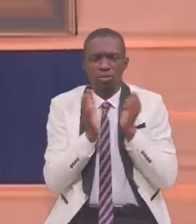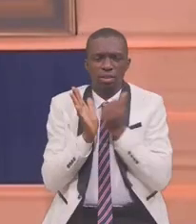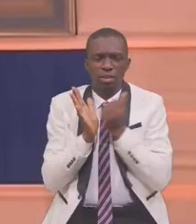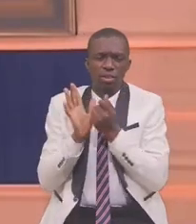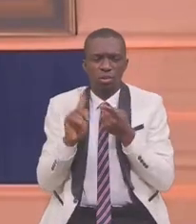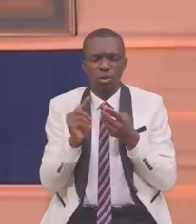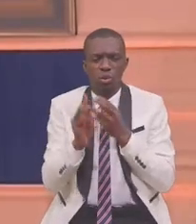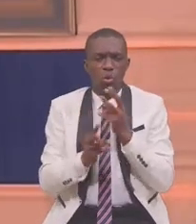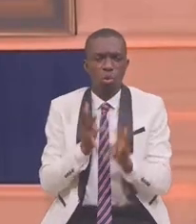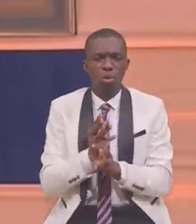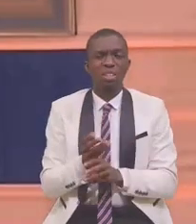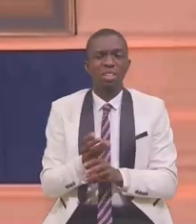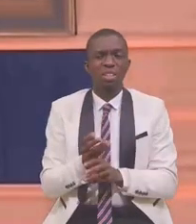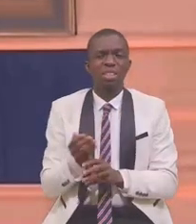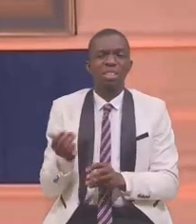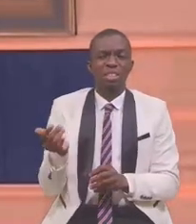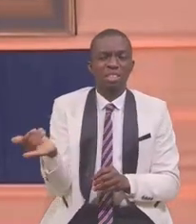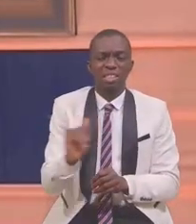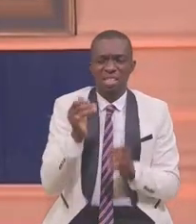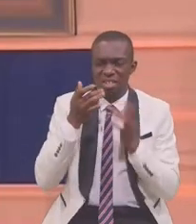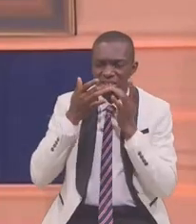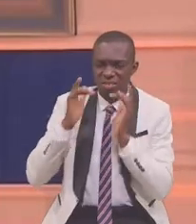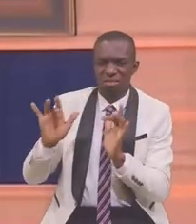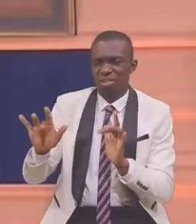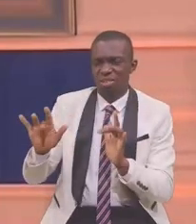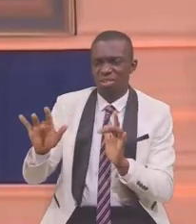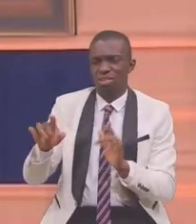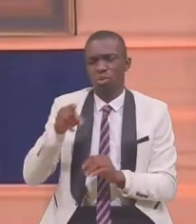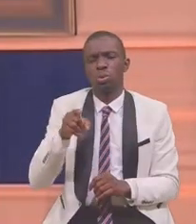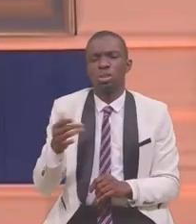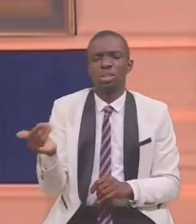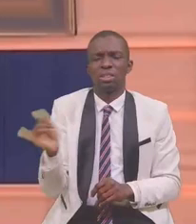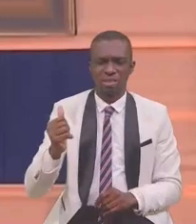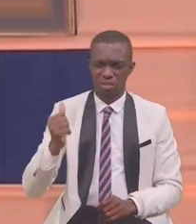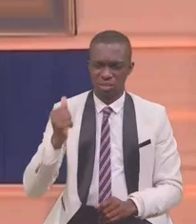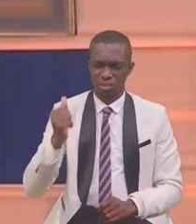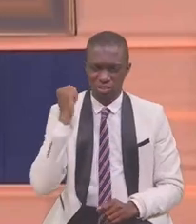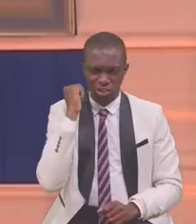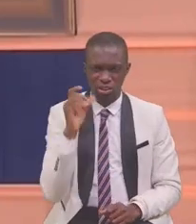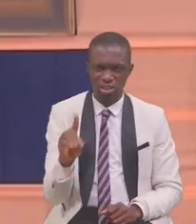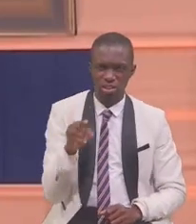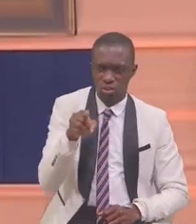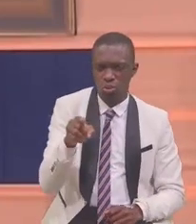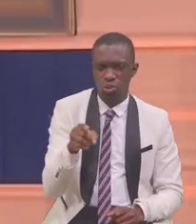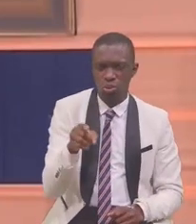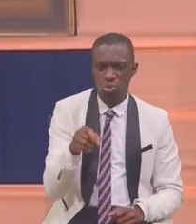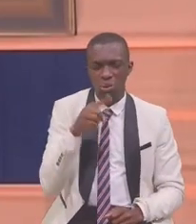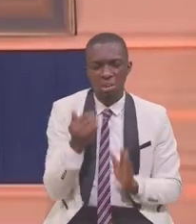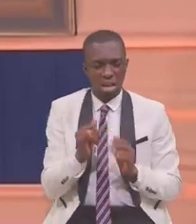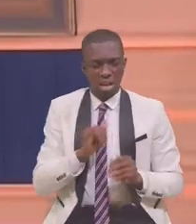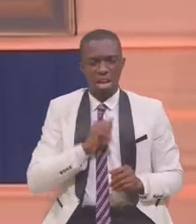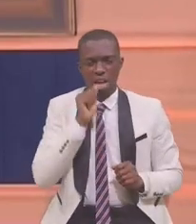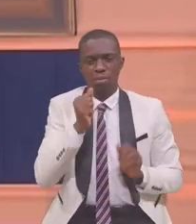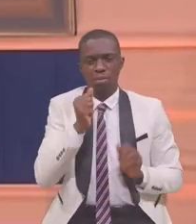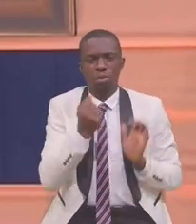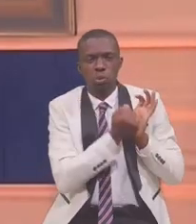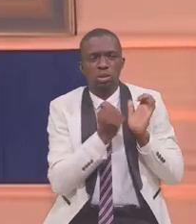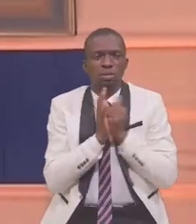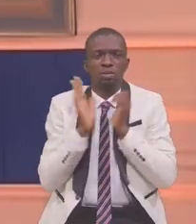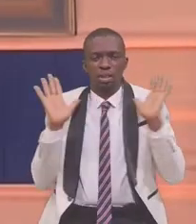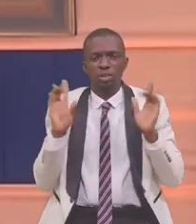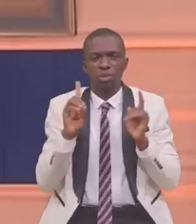nous n'avons rien en commun. Alors, si tu es crucifié, tu es rejeté. Je suis crucifié. Je suis crucifié pour